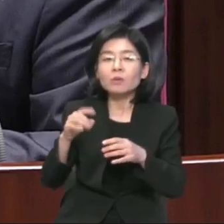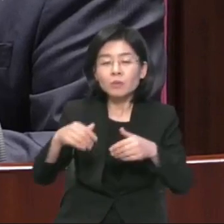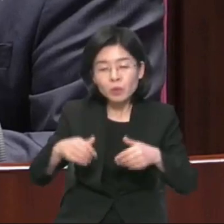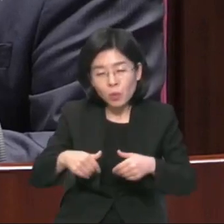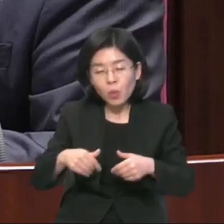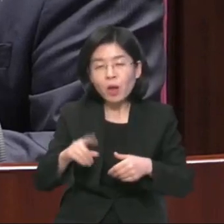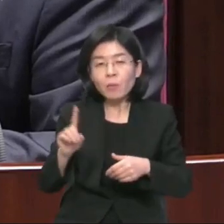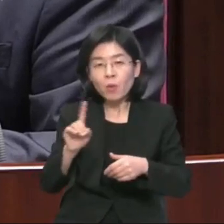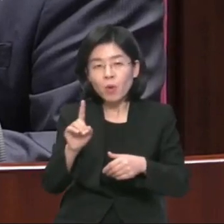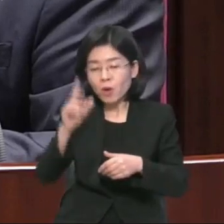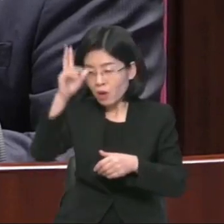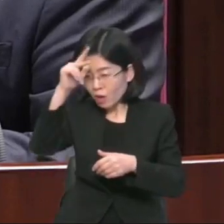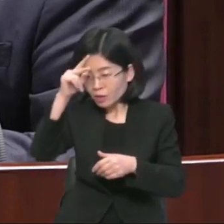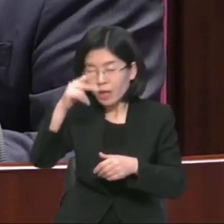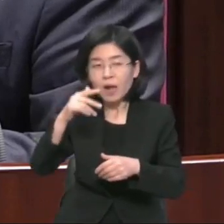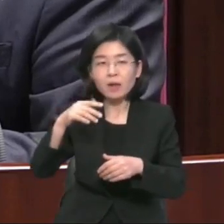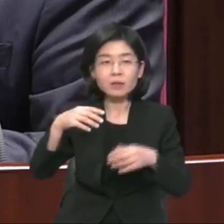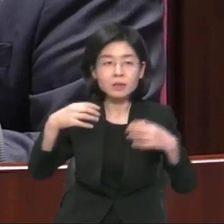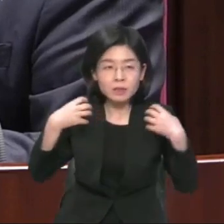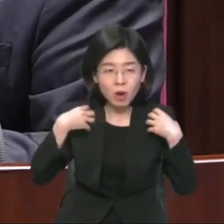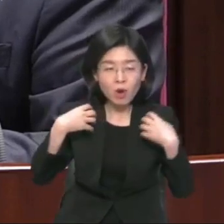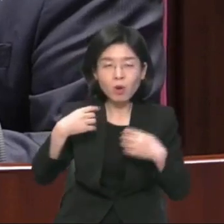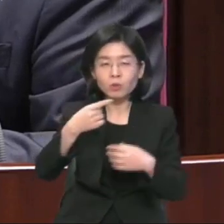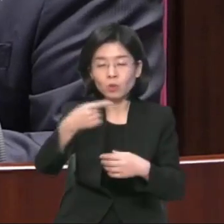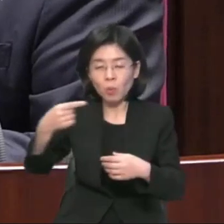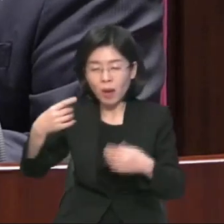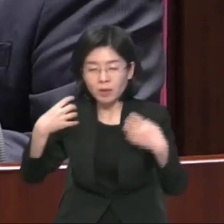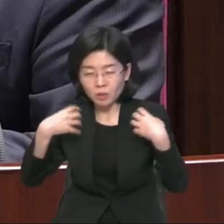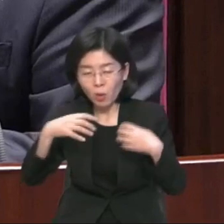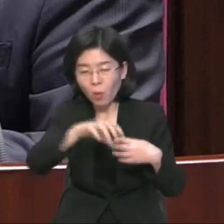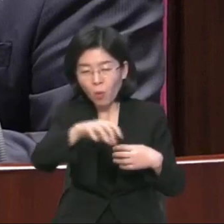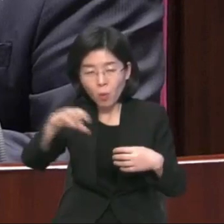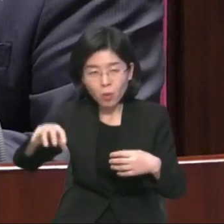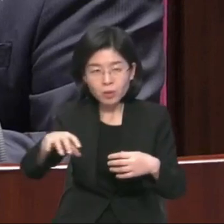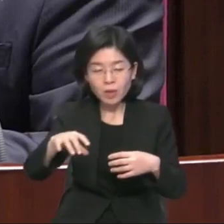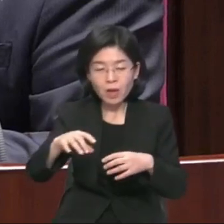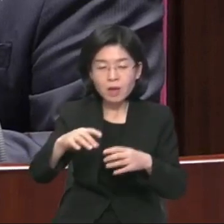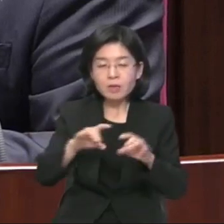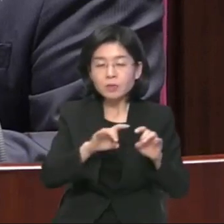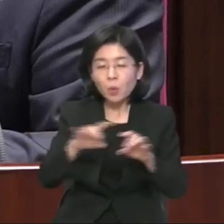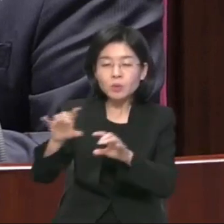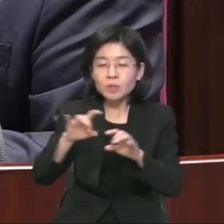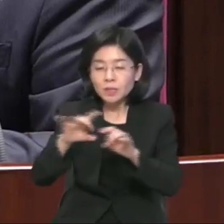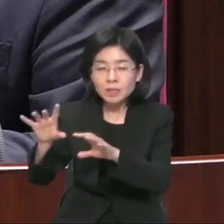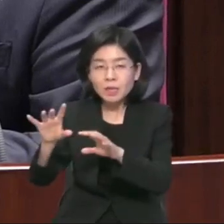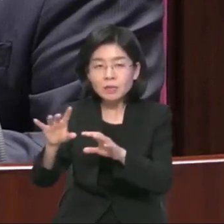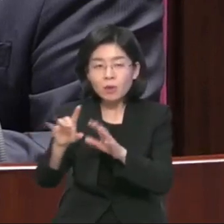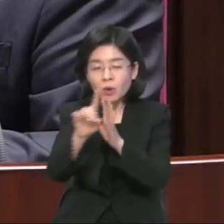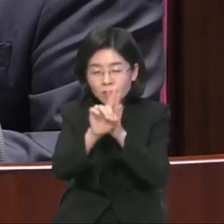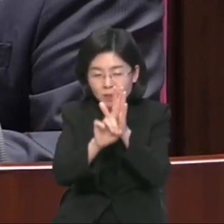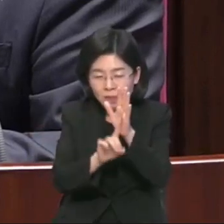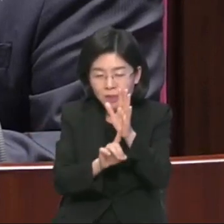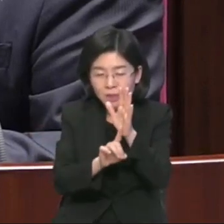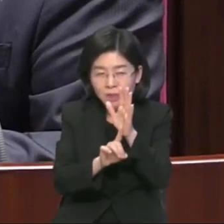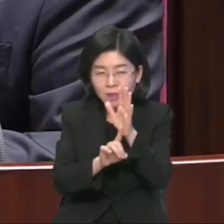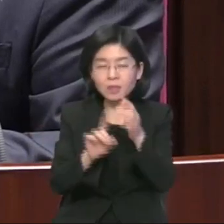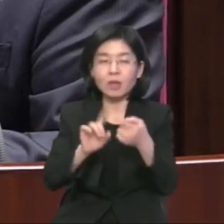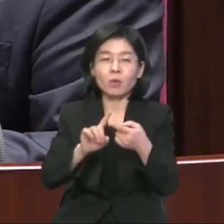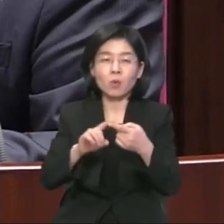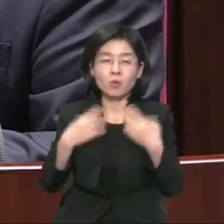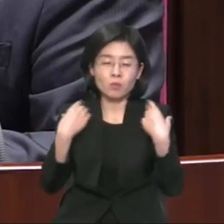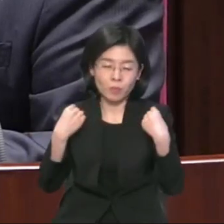지원 본부에 또 필요하다면은 경찰청, 소방청 하는 그 유관 기관에도 다 전파되도록 그렇게 시스템을